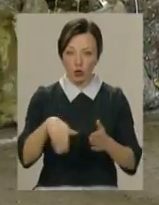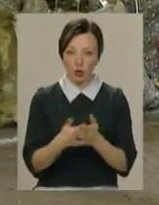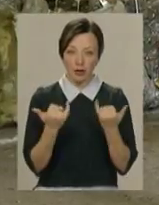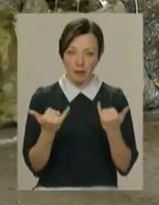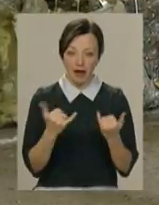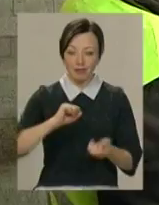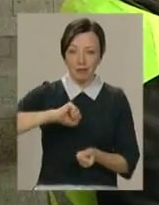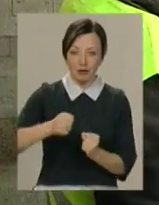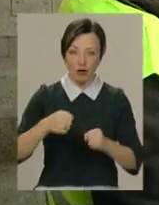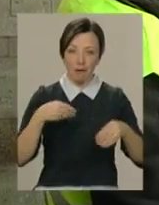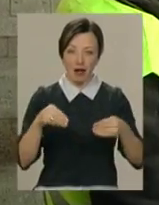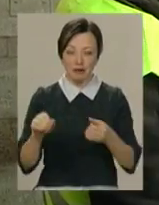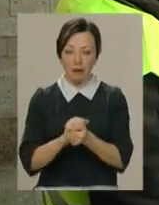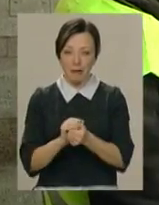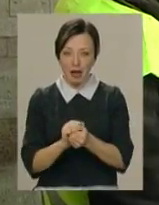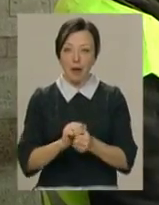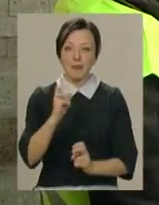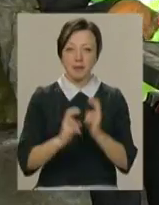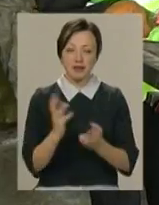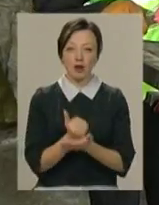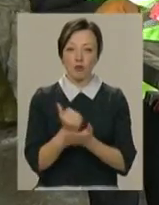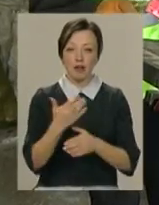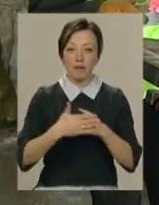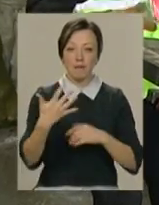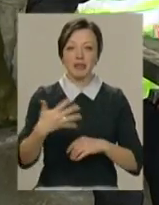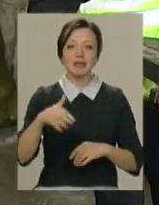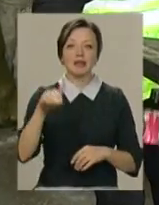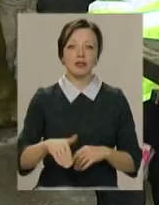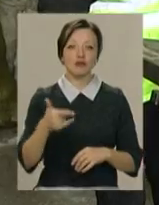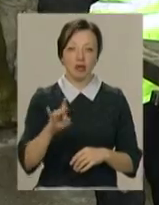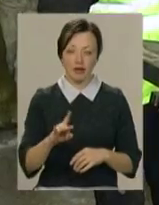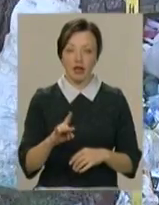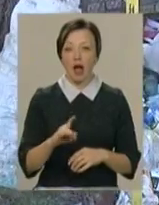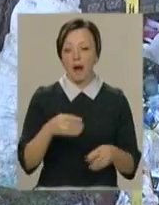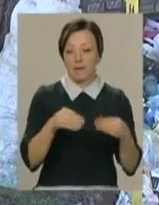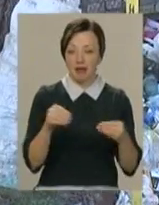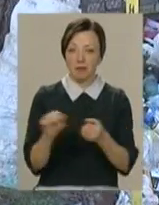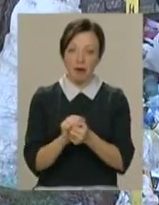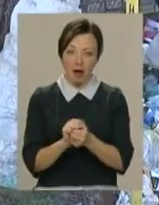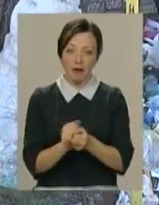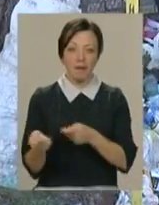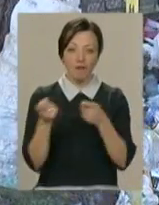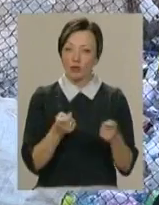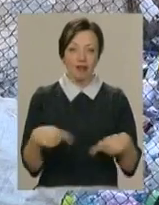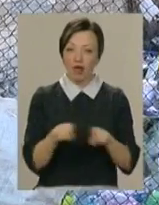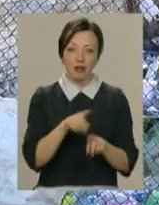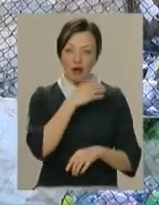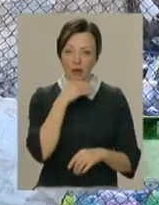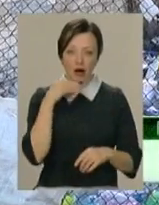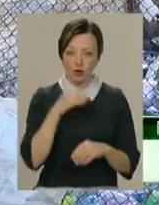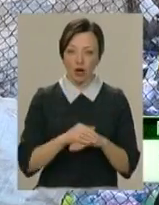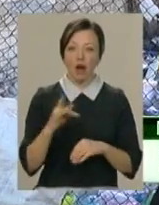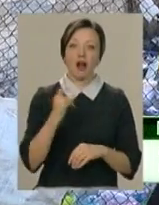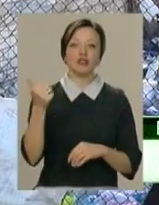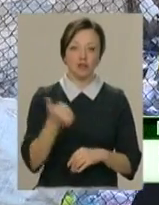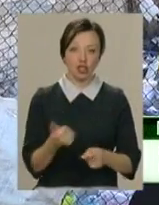за відпресовані пластик і папір комунальне підприємство заробило близько 50 тисяч гривень. Хоча пластику і паперу привозять не так багато. Один раз